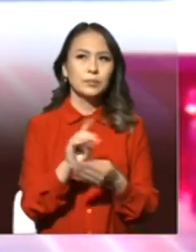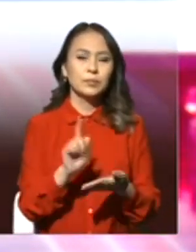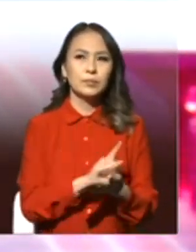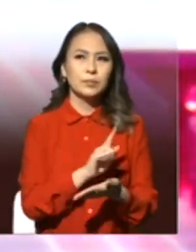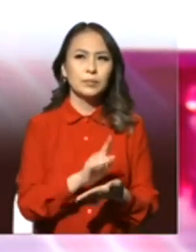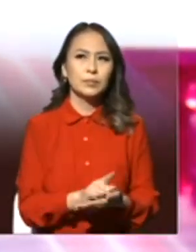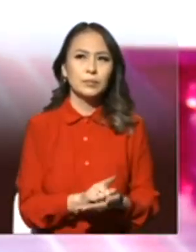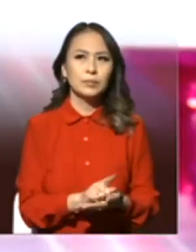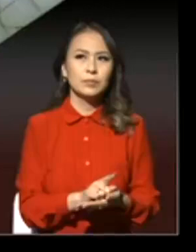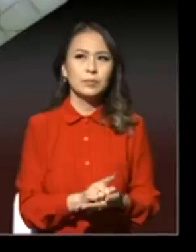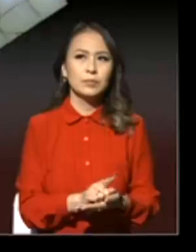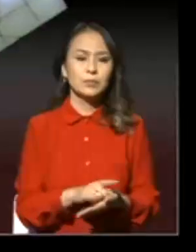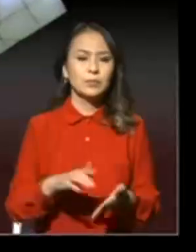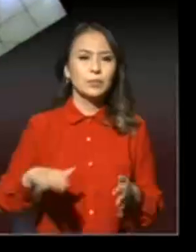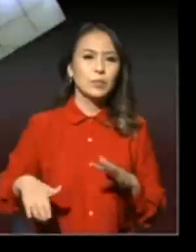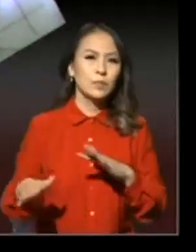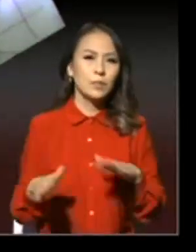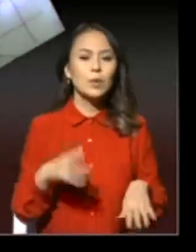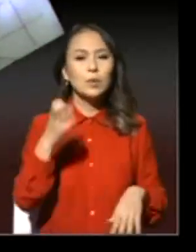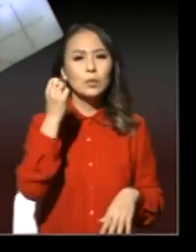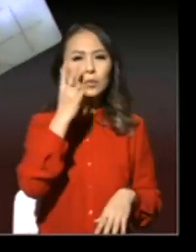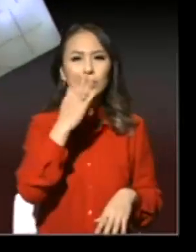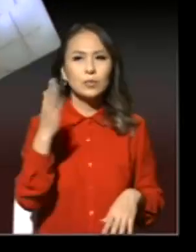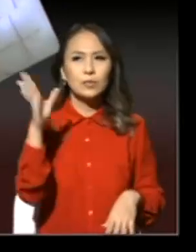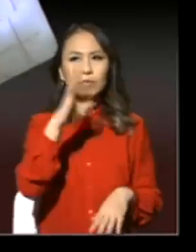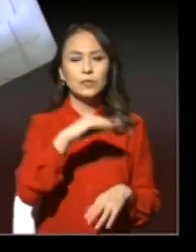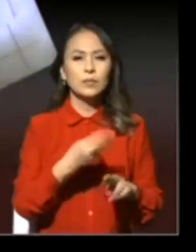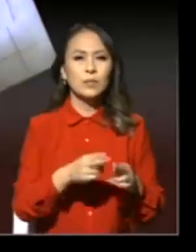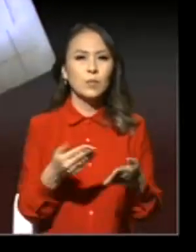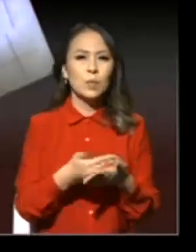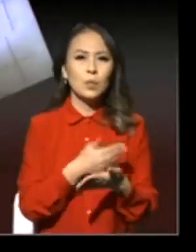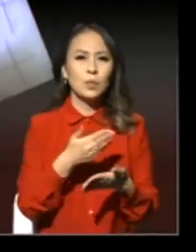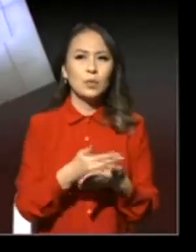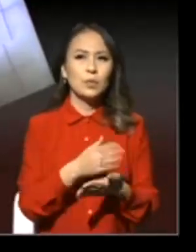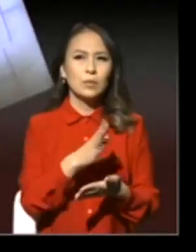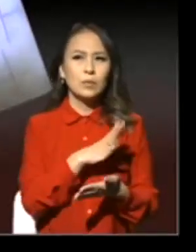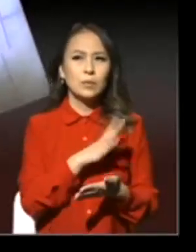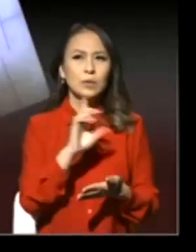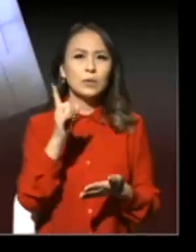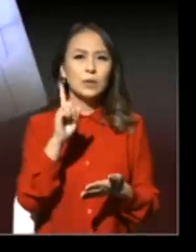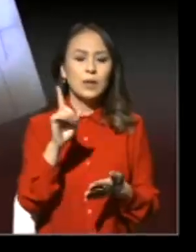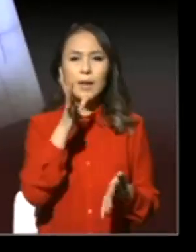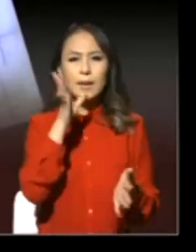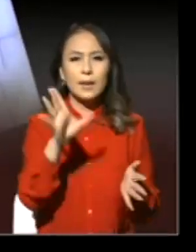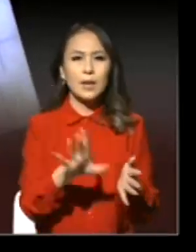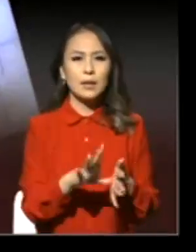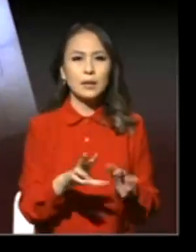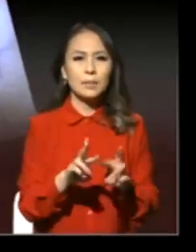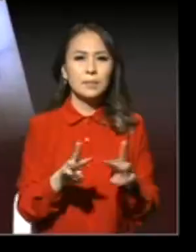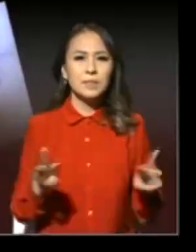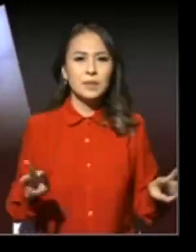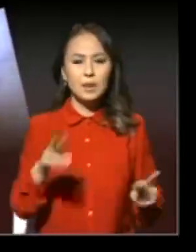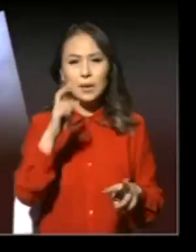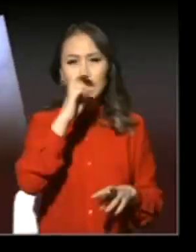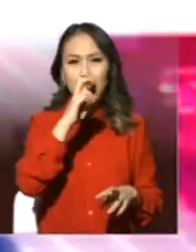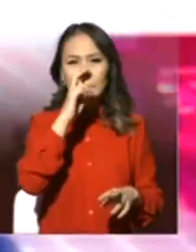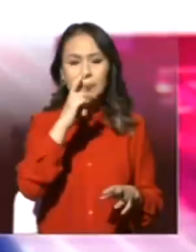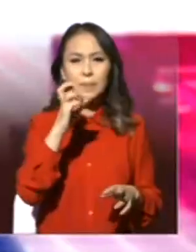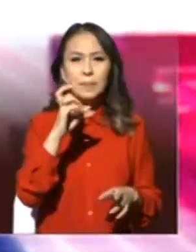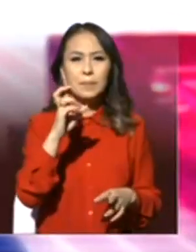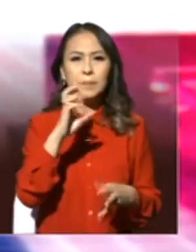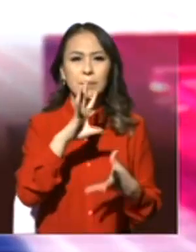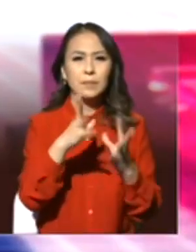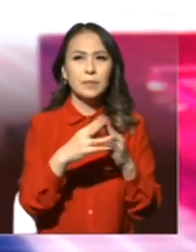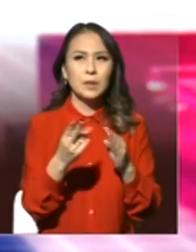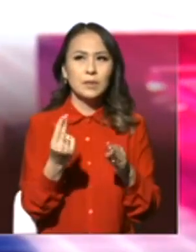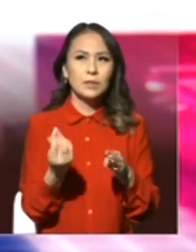еді. Одан кейін түстен кейінгі ақпарат елді елең еткізген жасырын емес. Неге десеңіздер, энергетика министрлігі жанар жағарма, яғни бензиннің